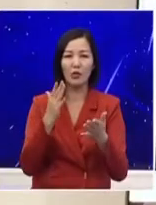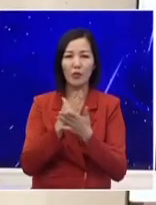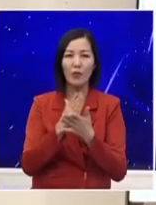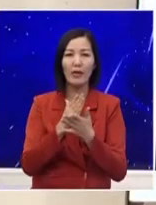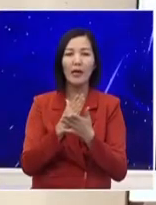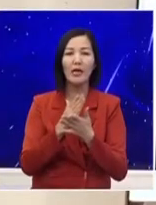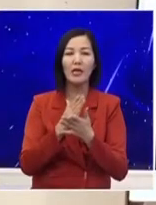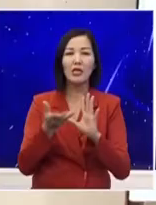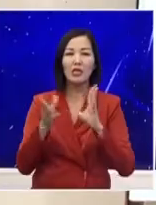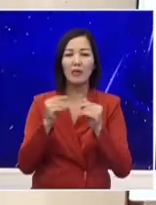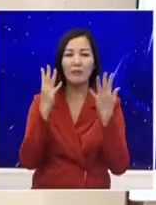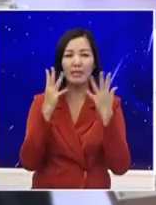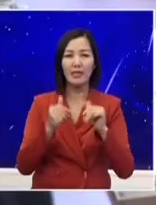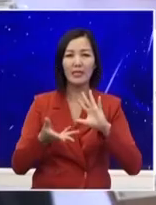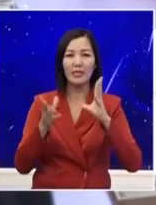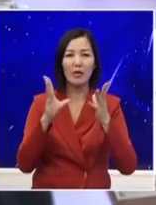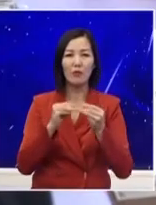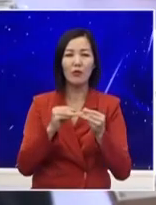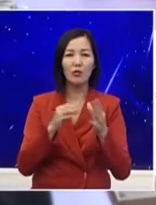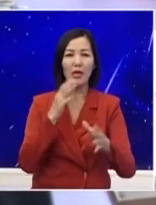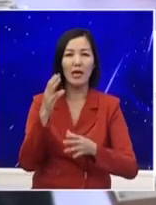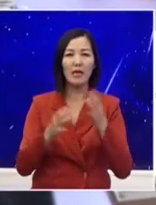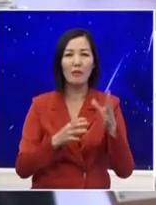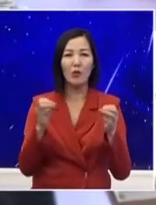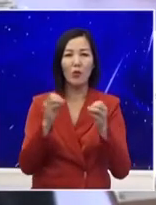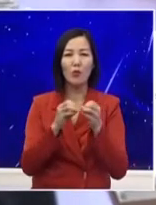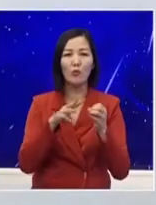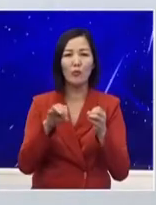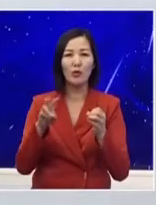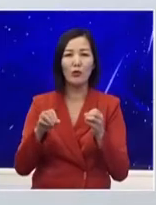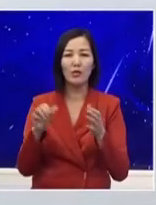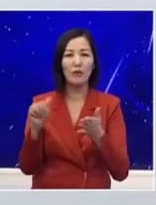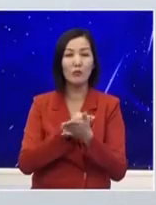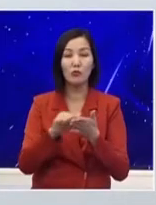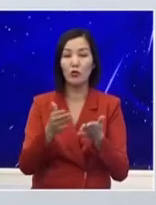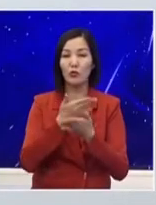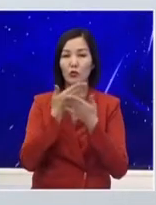жатыр. Айта кетейік, жалпы статистика бойынша әлем елдерінде 10 миллион адамның құжаты